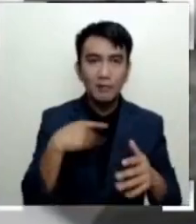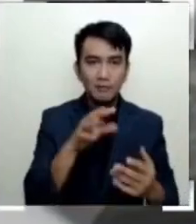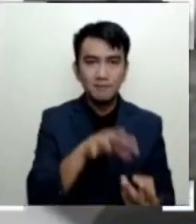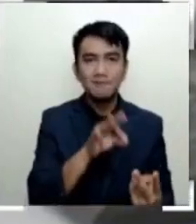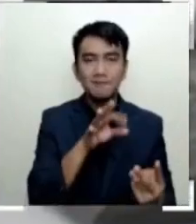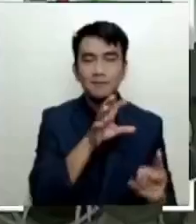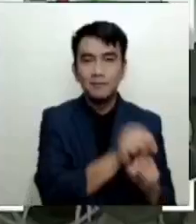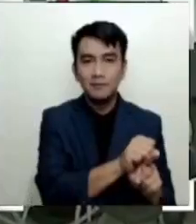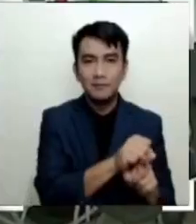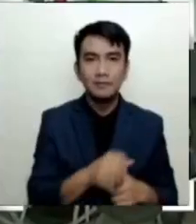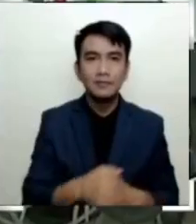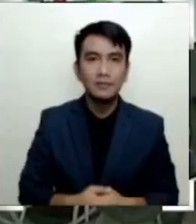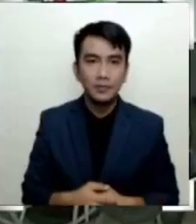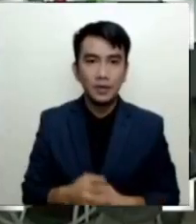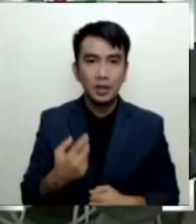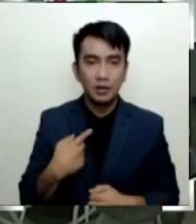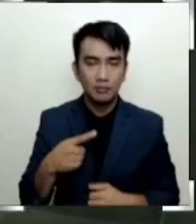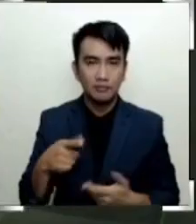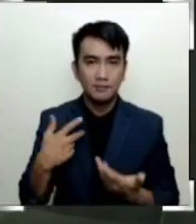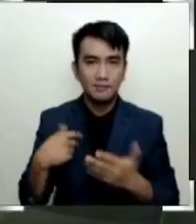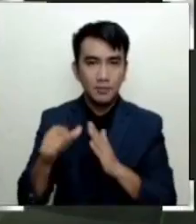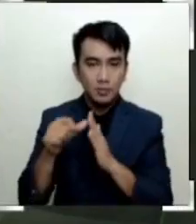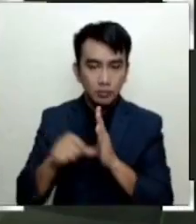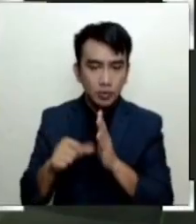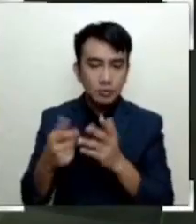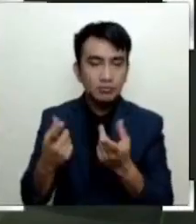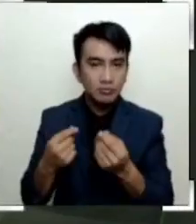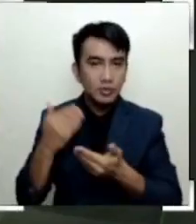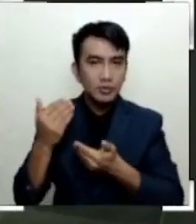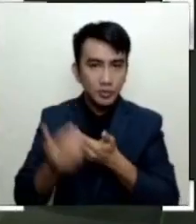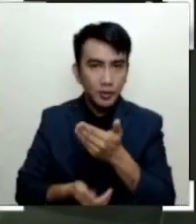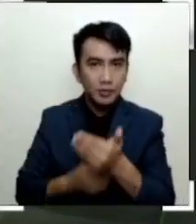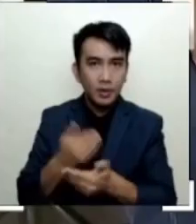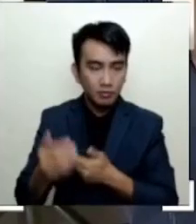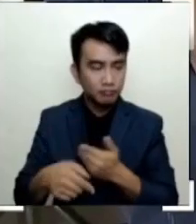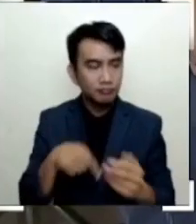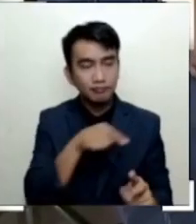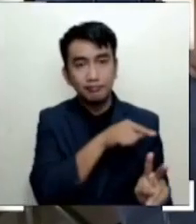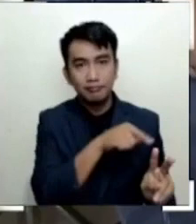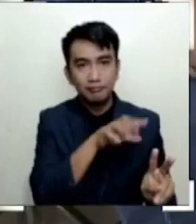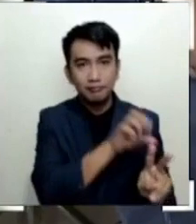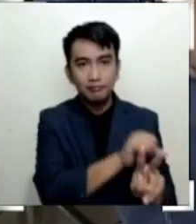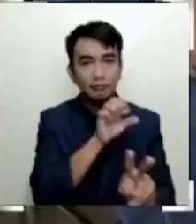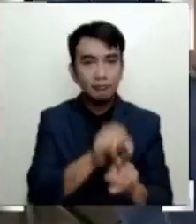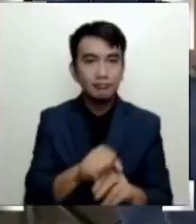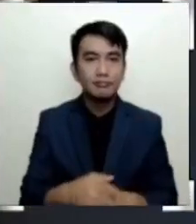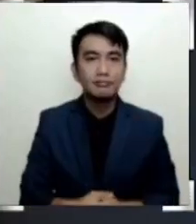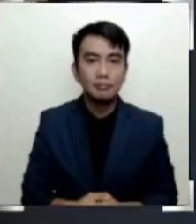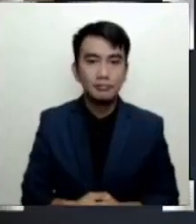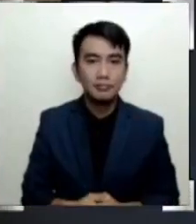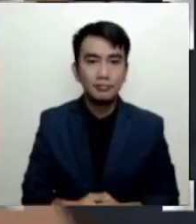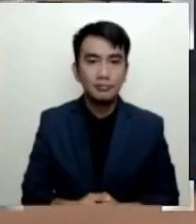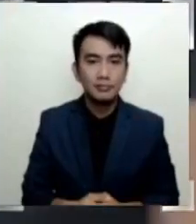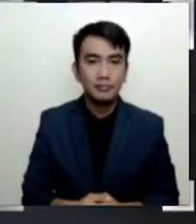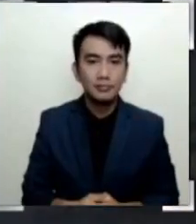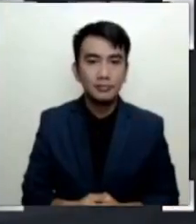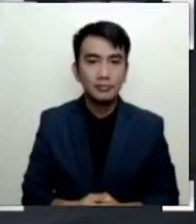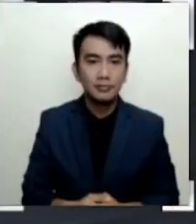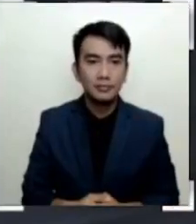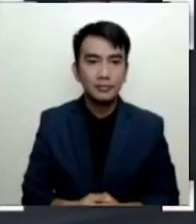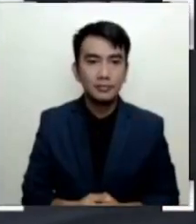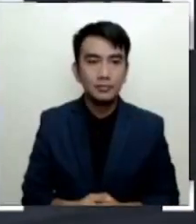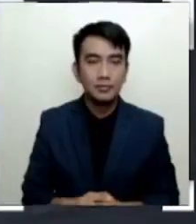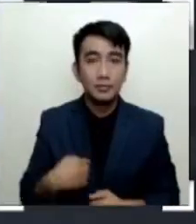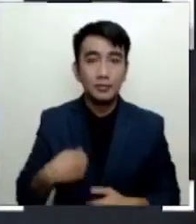Cybercrime Prevention Act habang pinoproseso pa ang ibang mga inaresto sa operasyon. Para sa GMA Integrated News, ako si